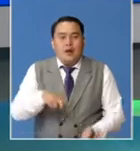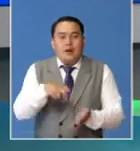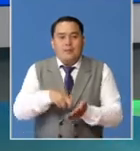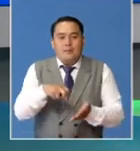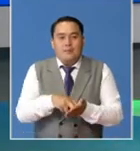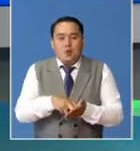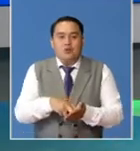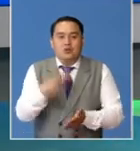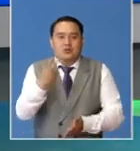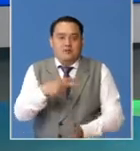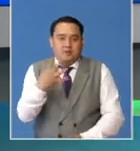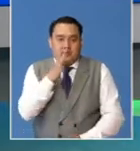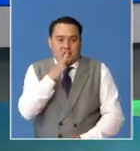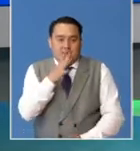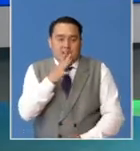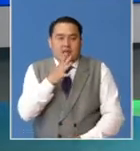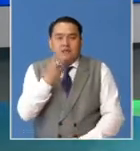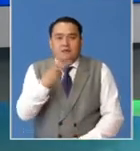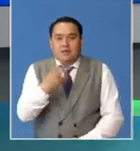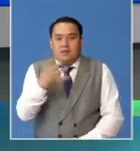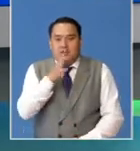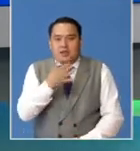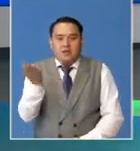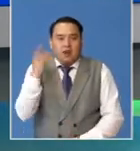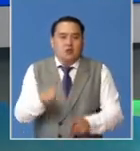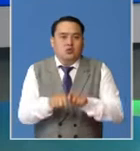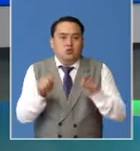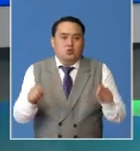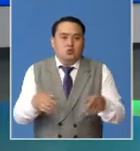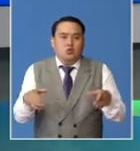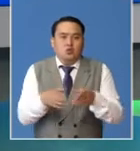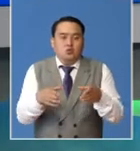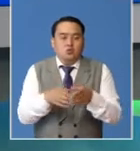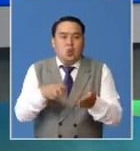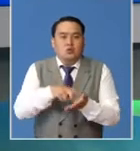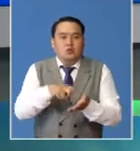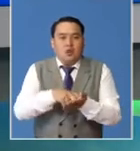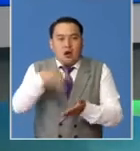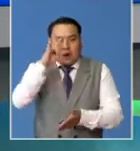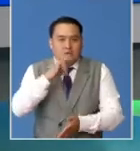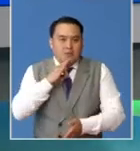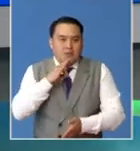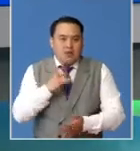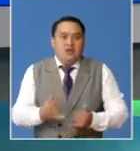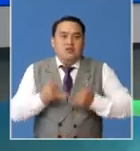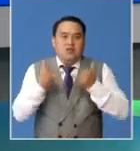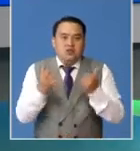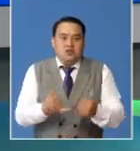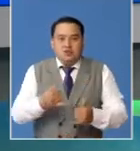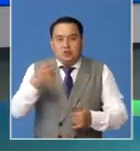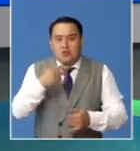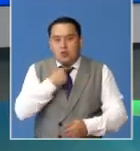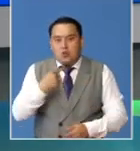Казпочте 25 лет. Четверть века назад была основана почтовая связь независимого Казахстана. В честь знаменательной